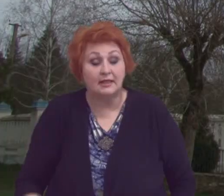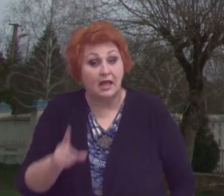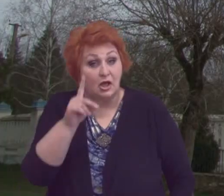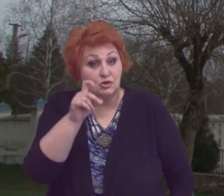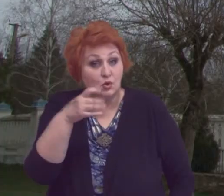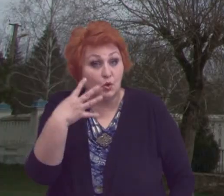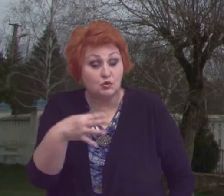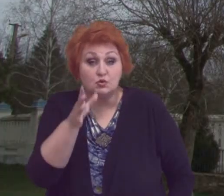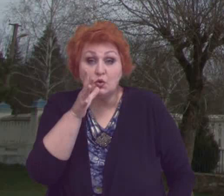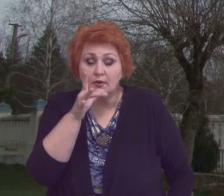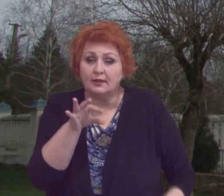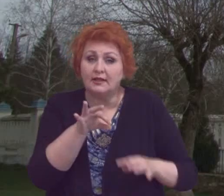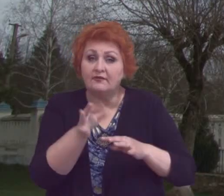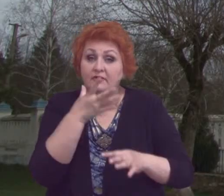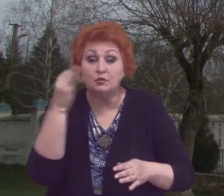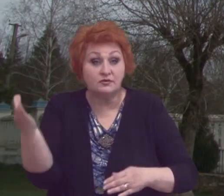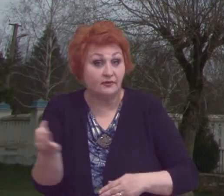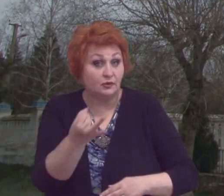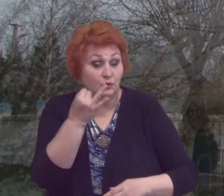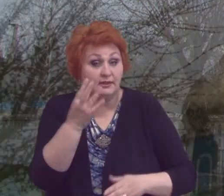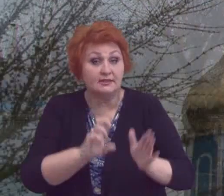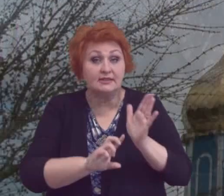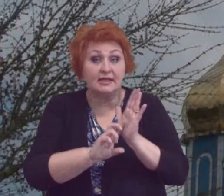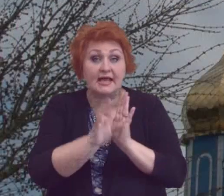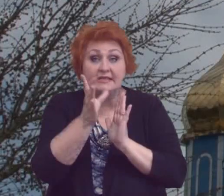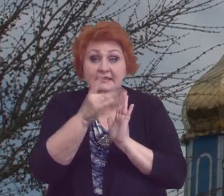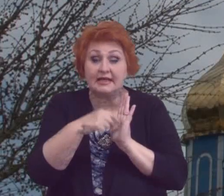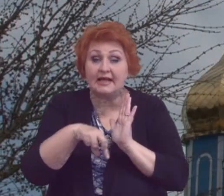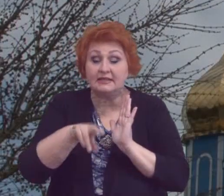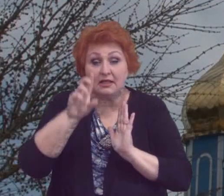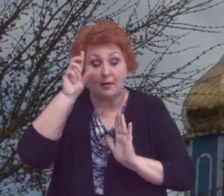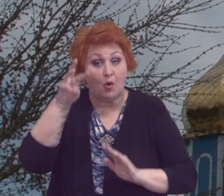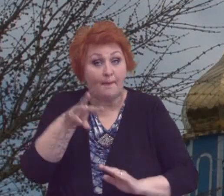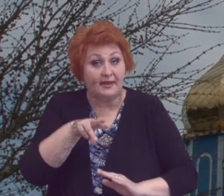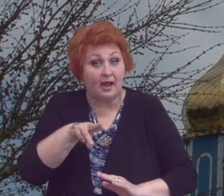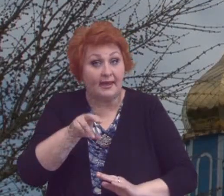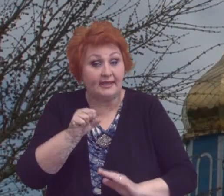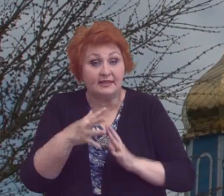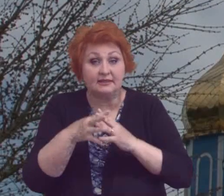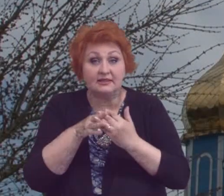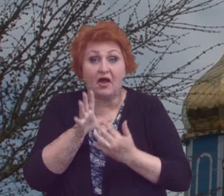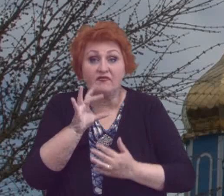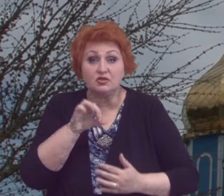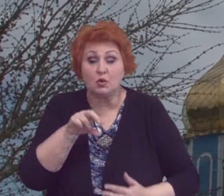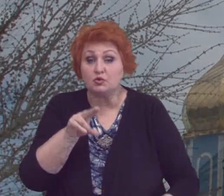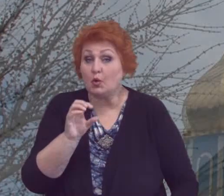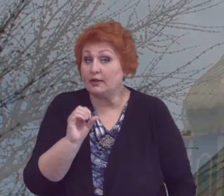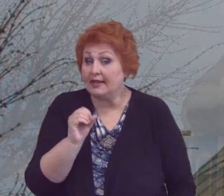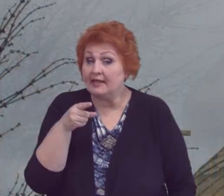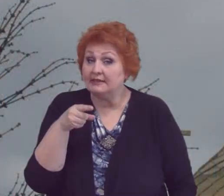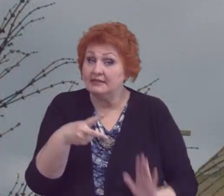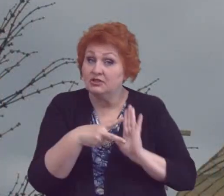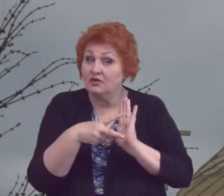Более 140 лет ведет свою историю храм архистратига Божия Михаила села Высоцкого.